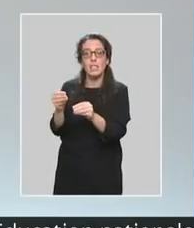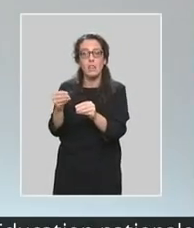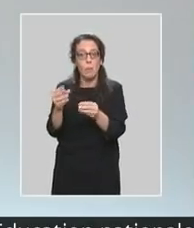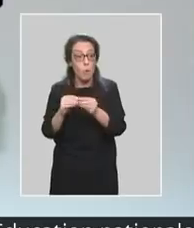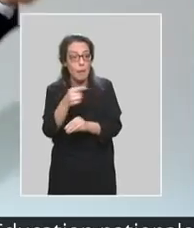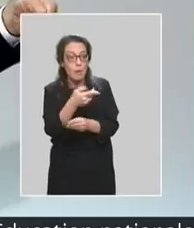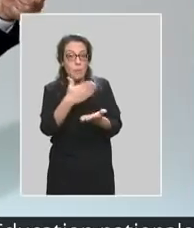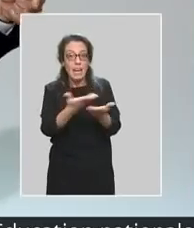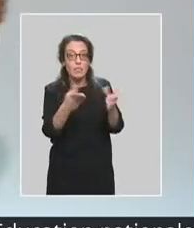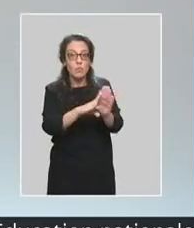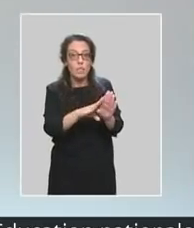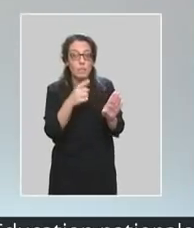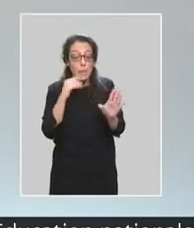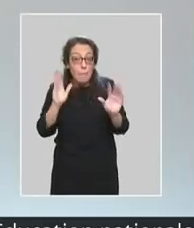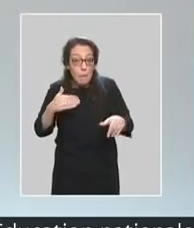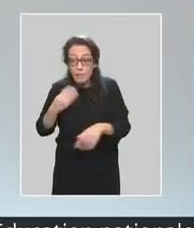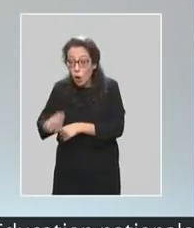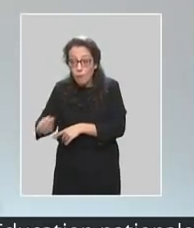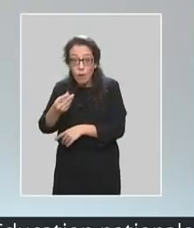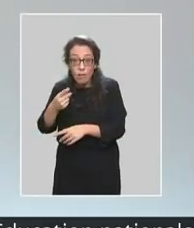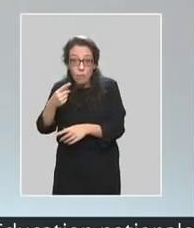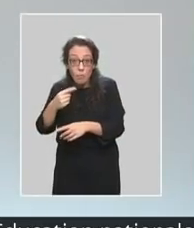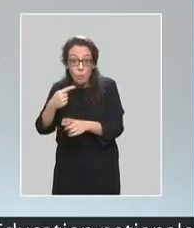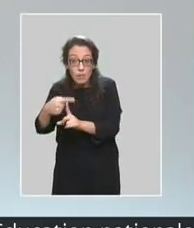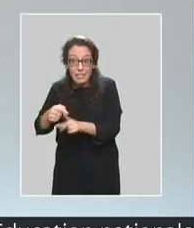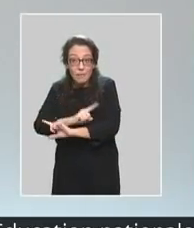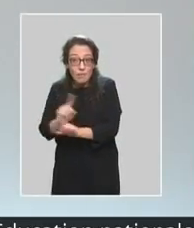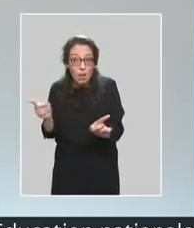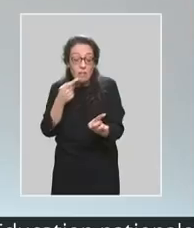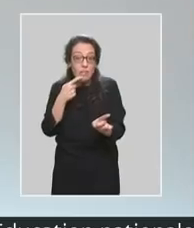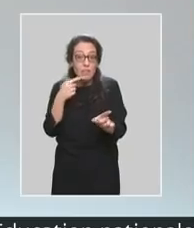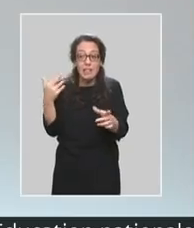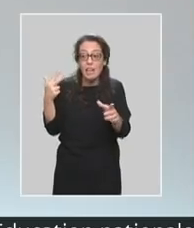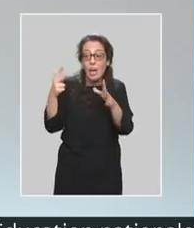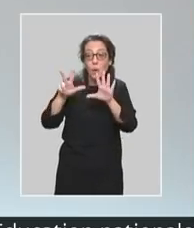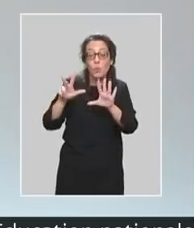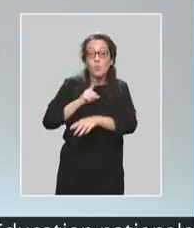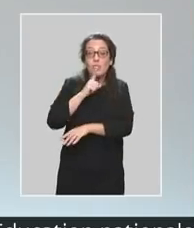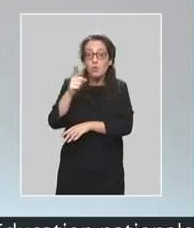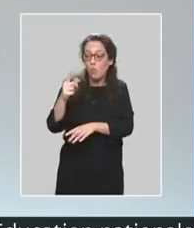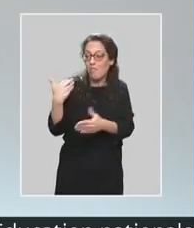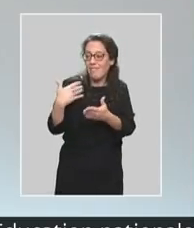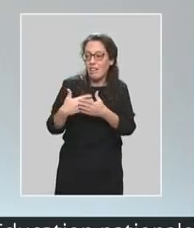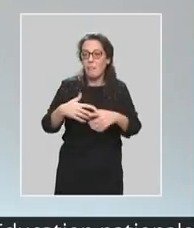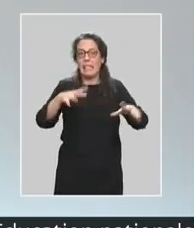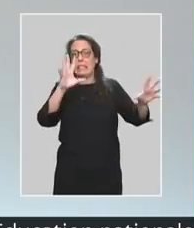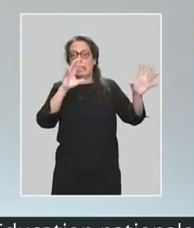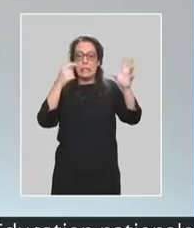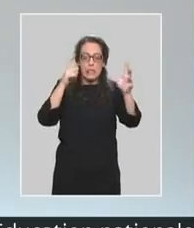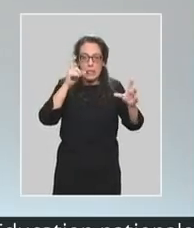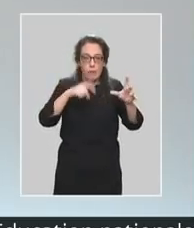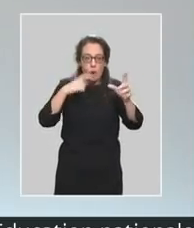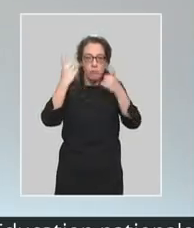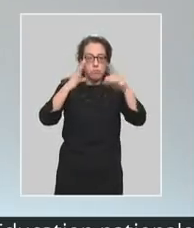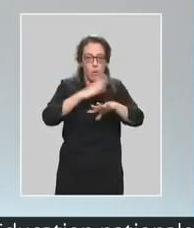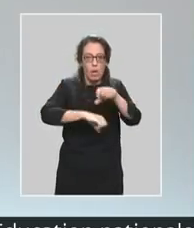000 familles dont l'enfant est positif, mais 180 000 qui auraient eu au cours des 8 derniers jours à entrer